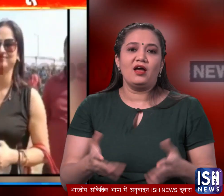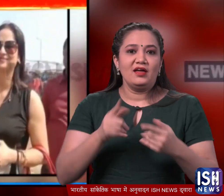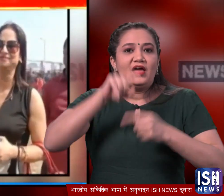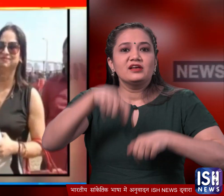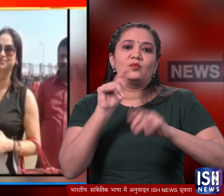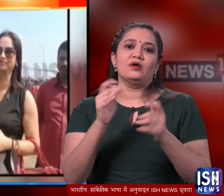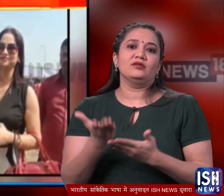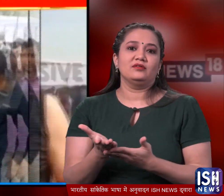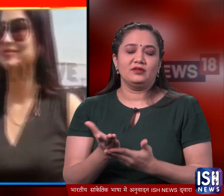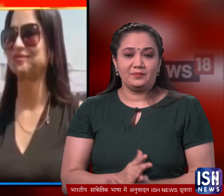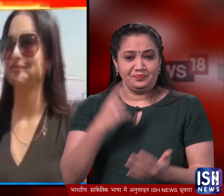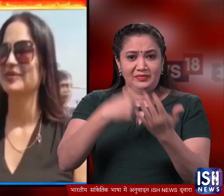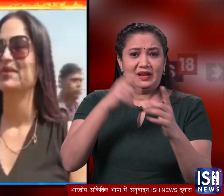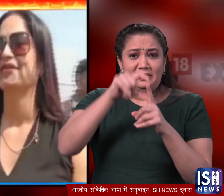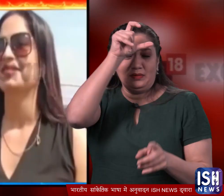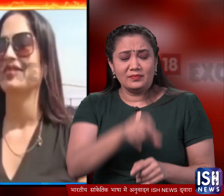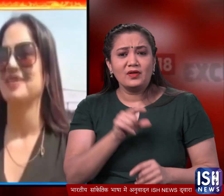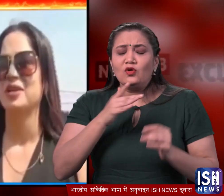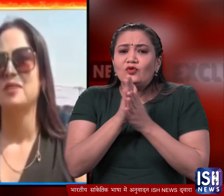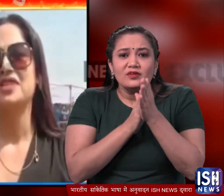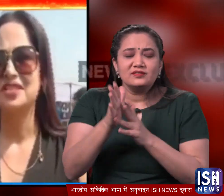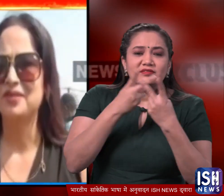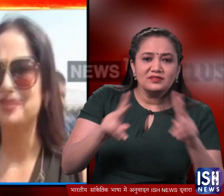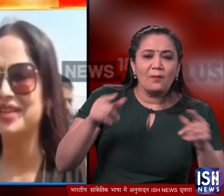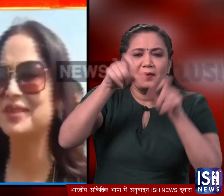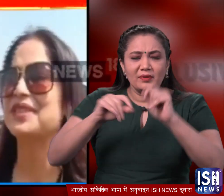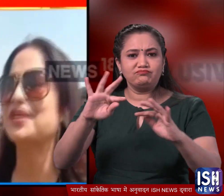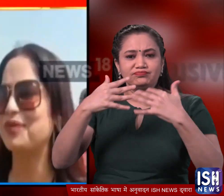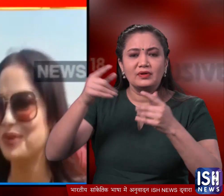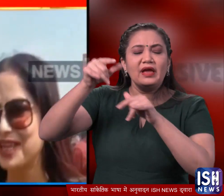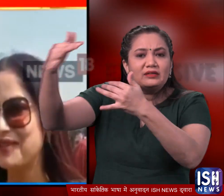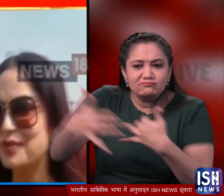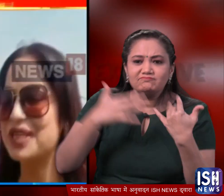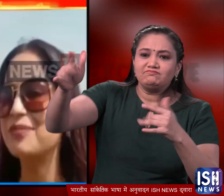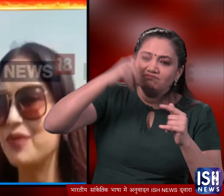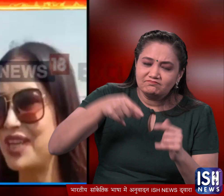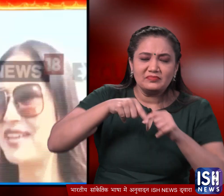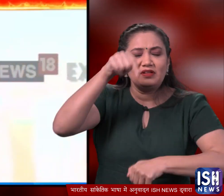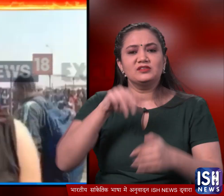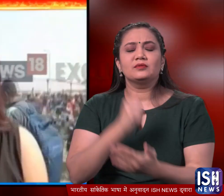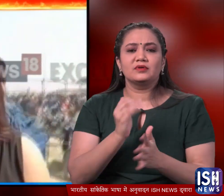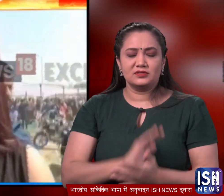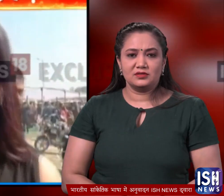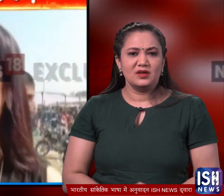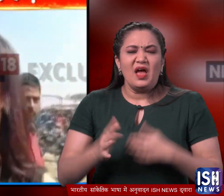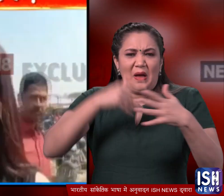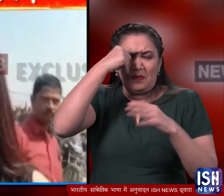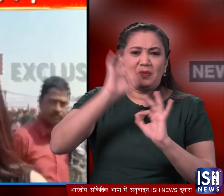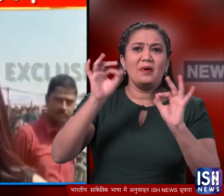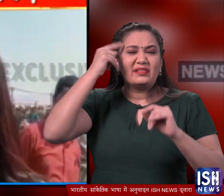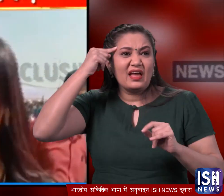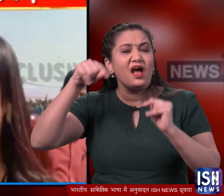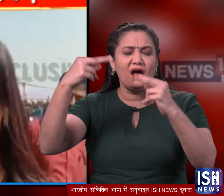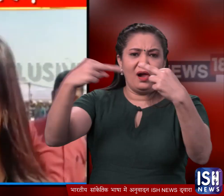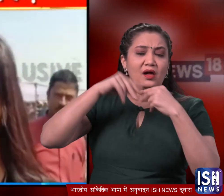स्टार इलेक्शन ड्यूटी पर निकला हो। लेकिन रीना की दिलचस्पी केवल ज्यादा से ज्यादा लोगों को वोटिंग बूथ तक लाने में है। मुझे से कोई फर्क नहीं पड़ता